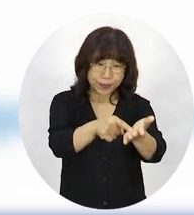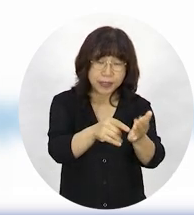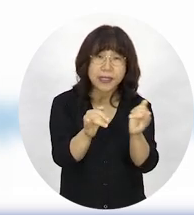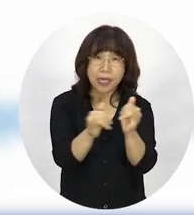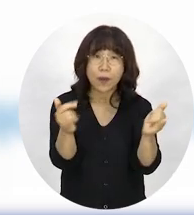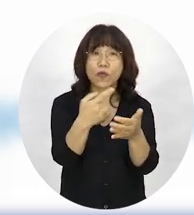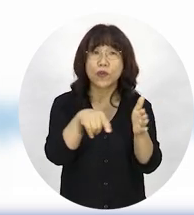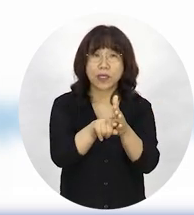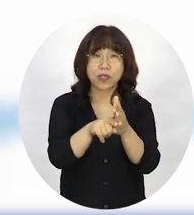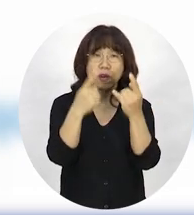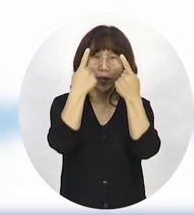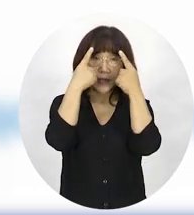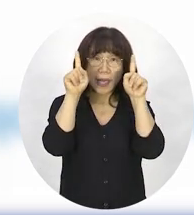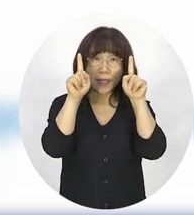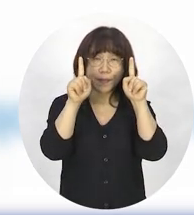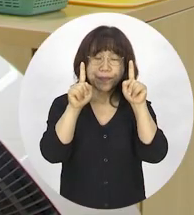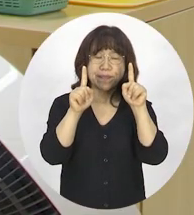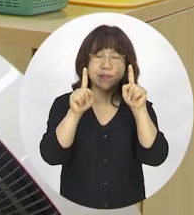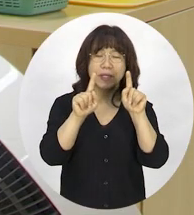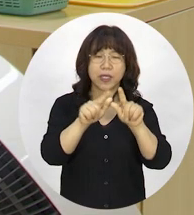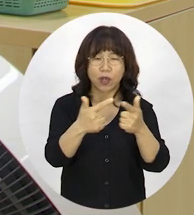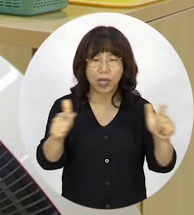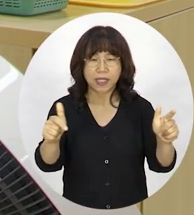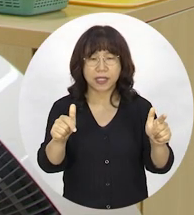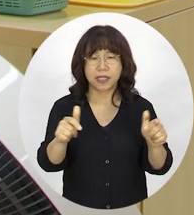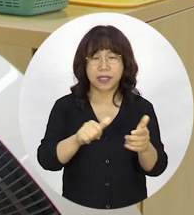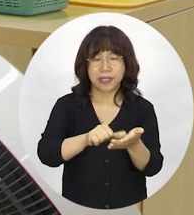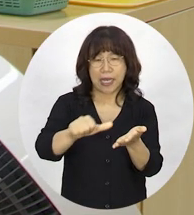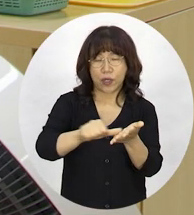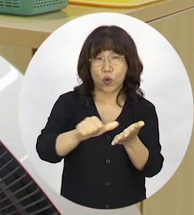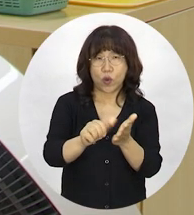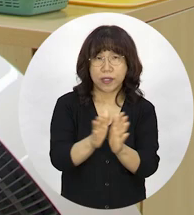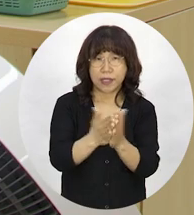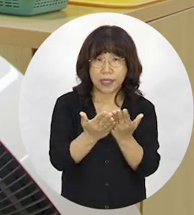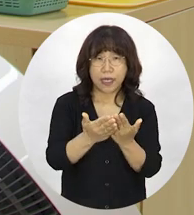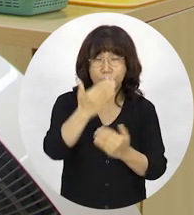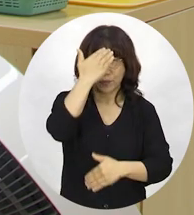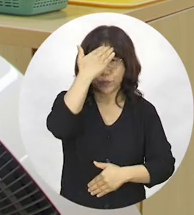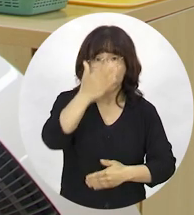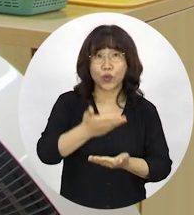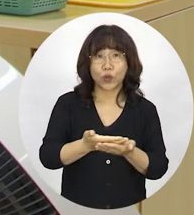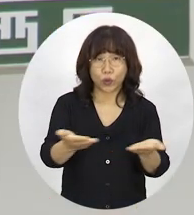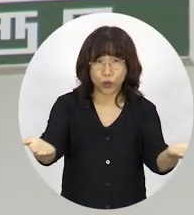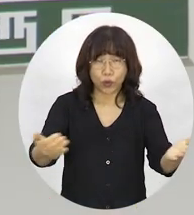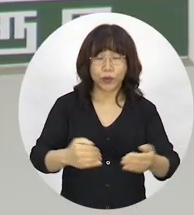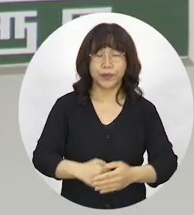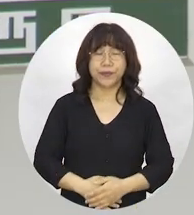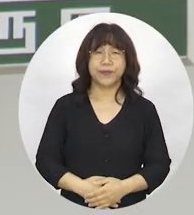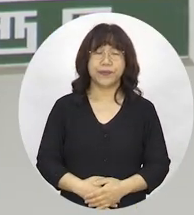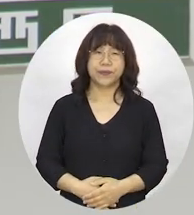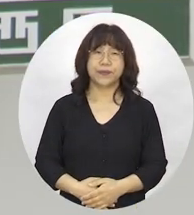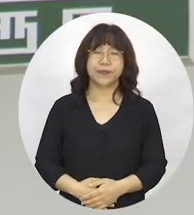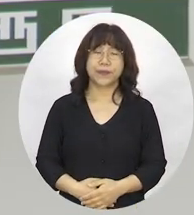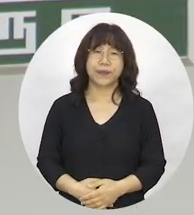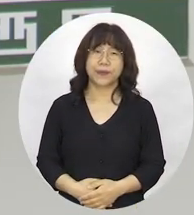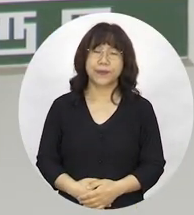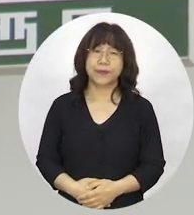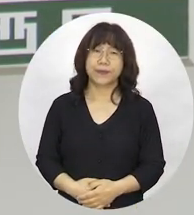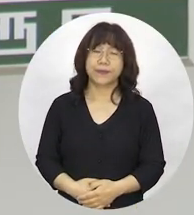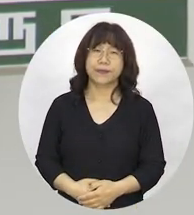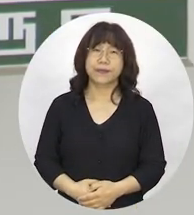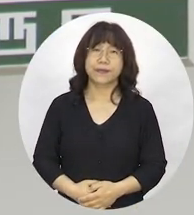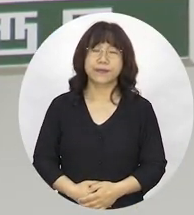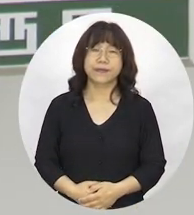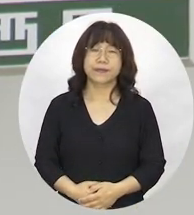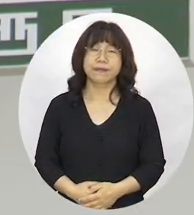분들께는 대입 핵심 자료집을 무료로 제공합니다. 기타 설명회에 대한 자세한 사항은 강서구청 교육지원과로 문의하면